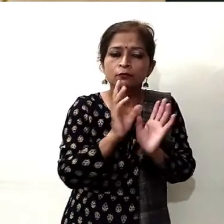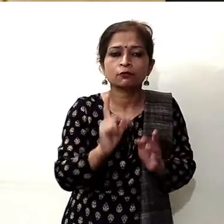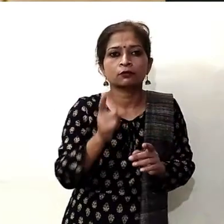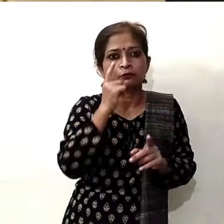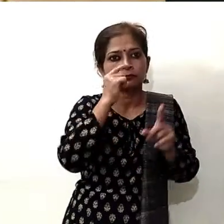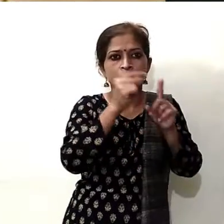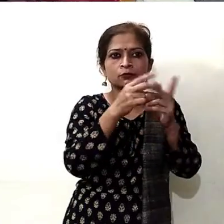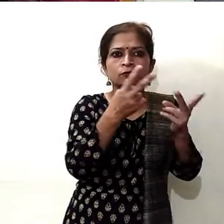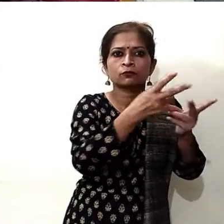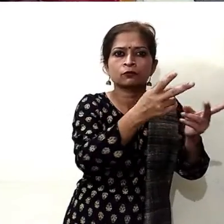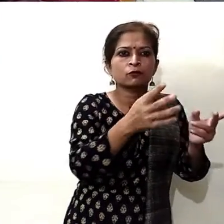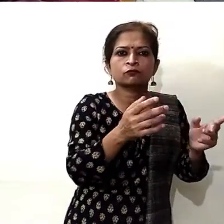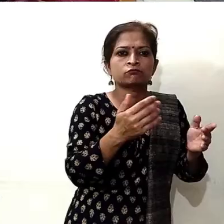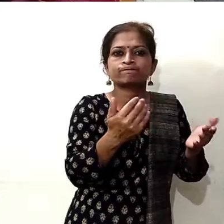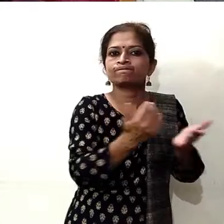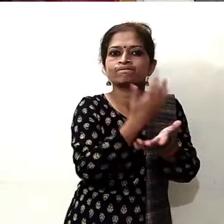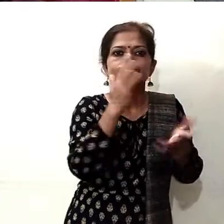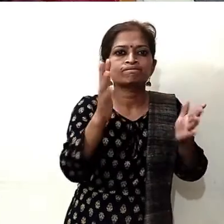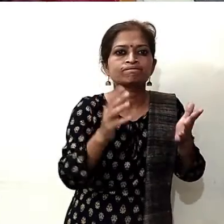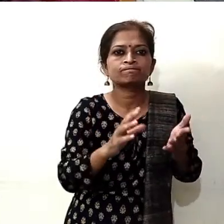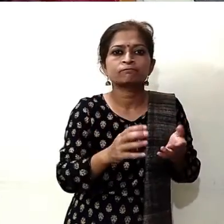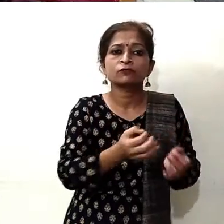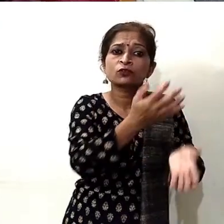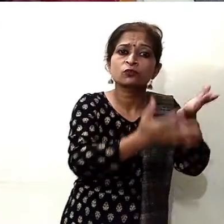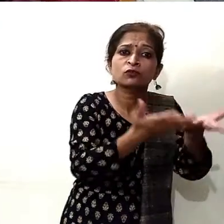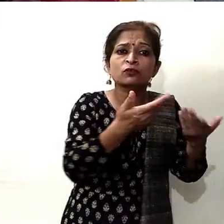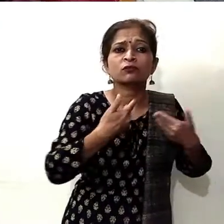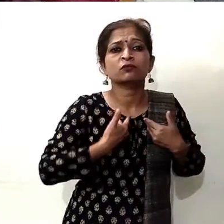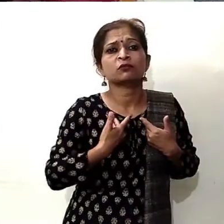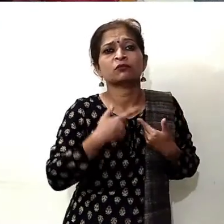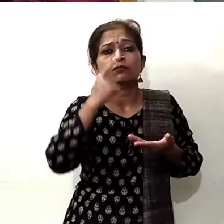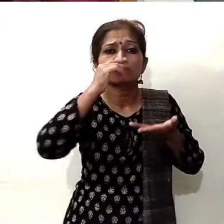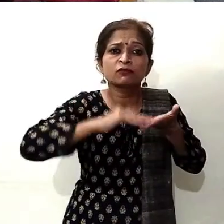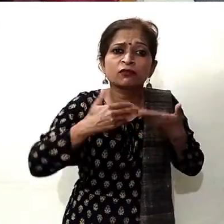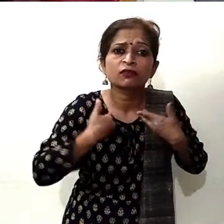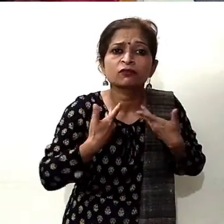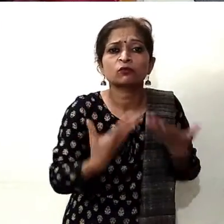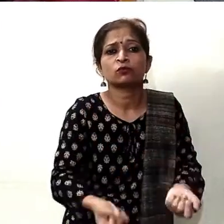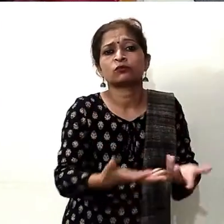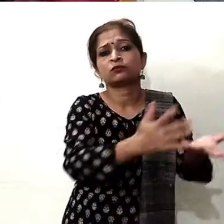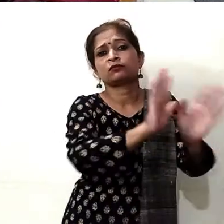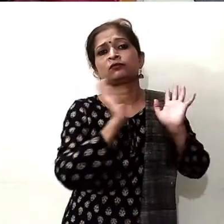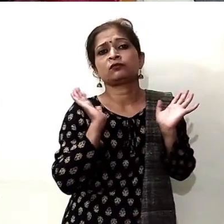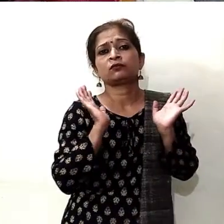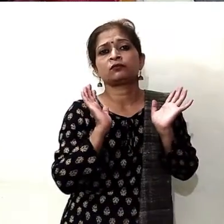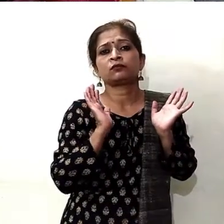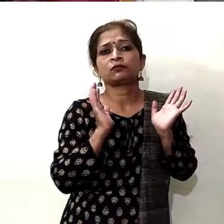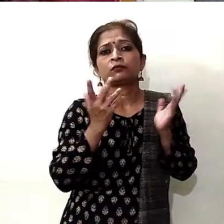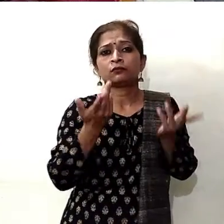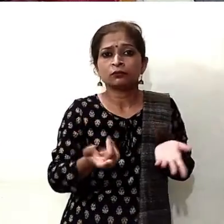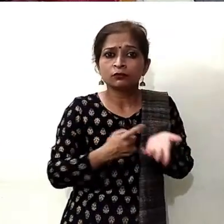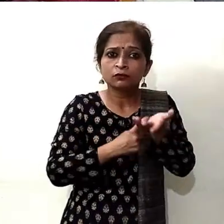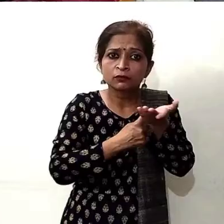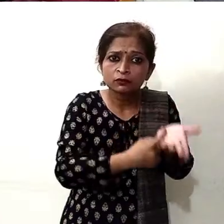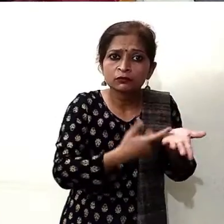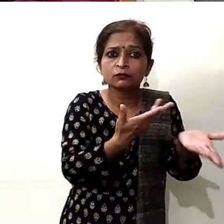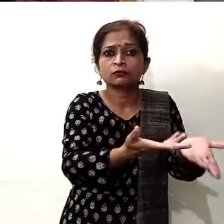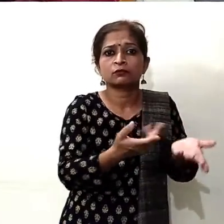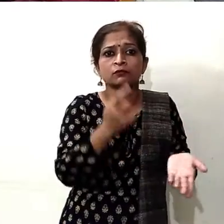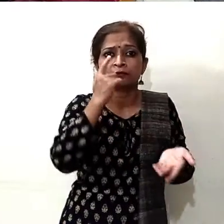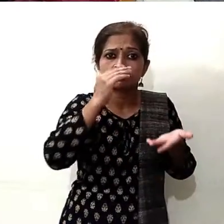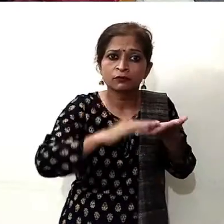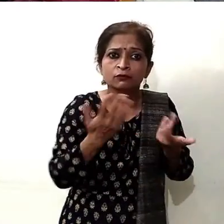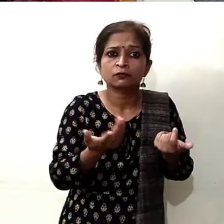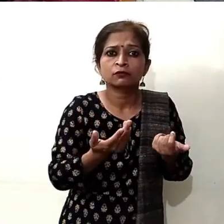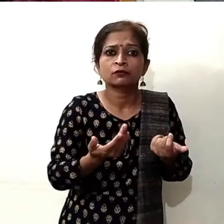लेता और बोलता कि अरे रानी ही तो मेरे पास बनना था, इसे बनना तो रानी था, इसे तो ये सारे सुख में देता था जो